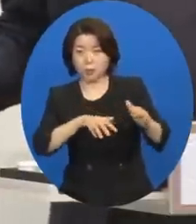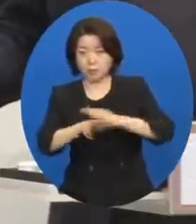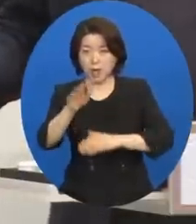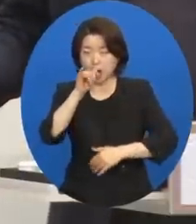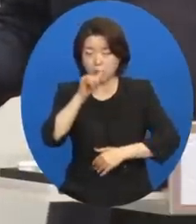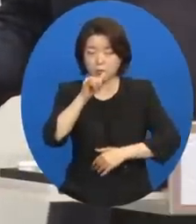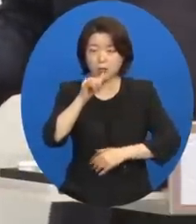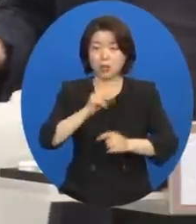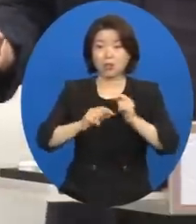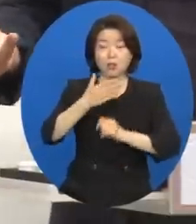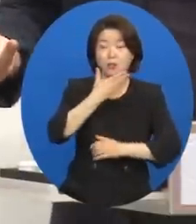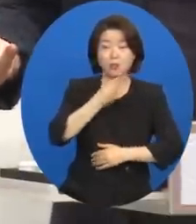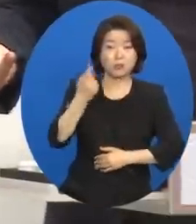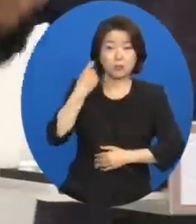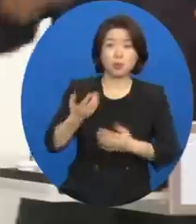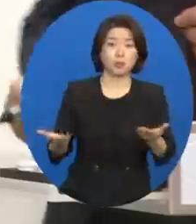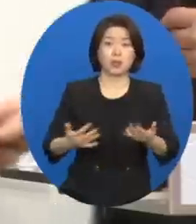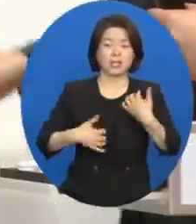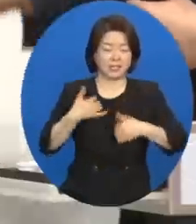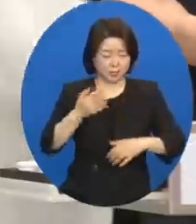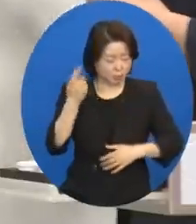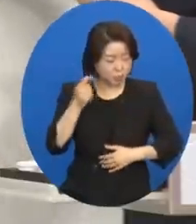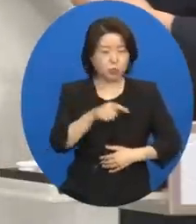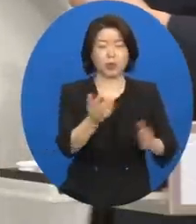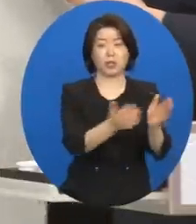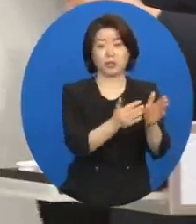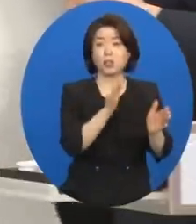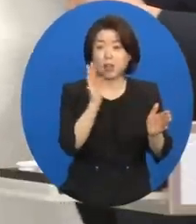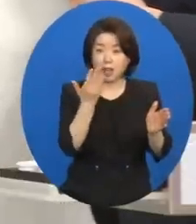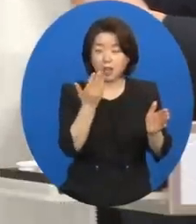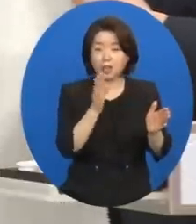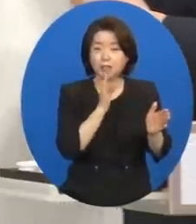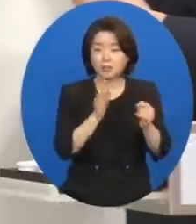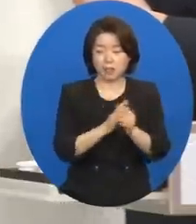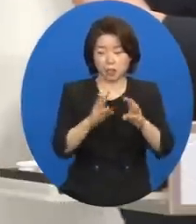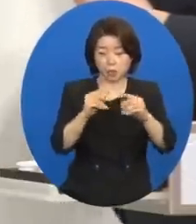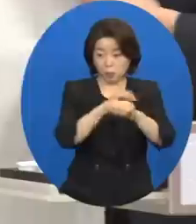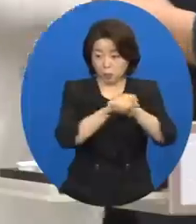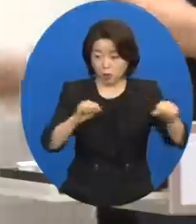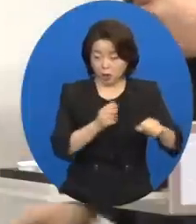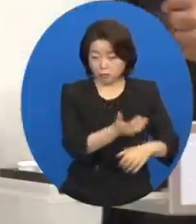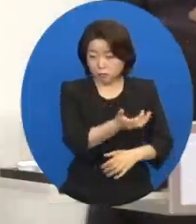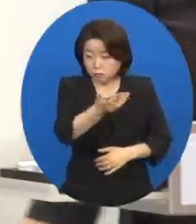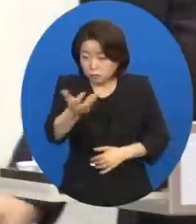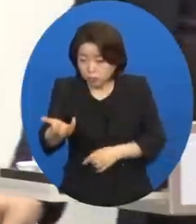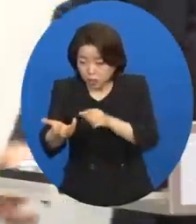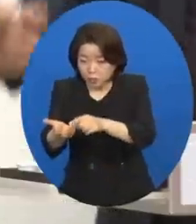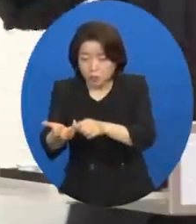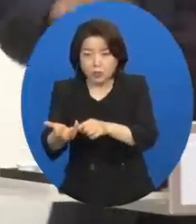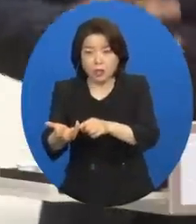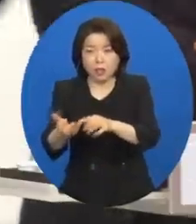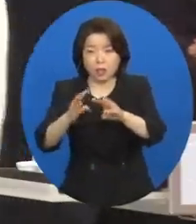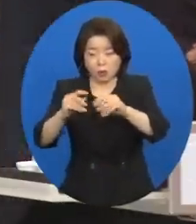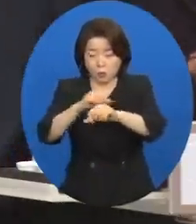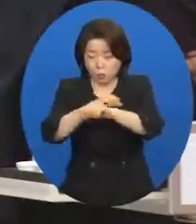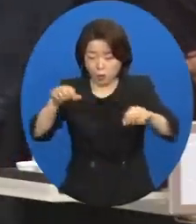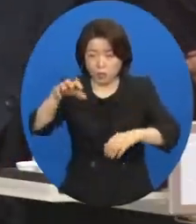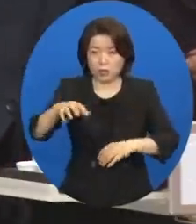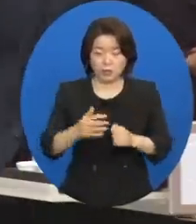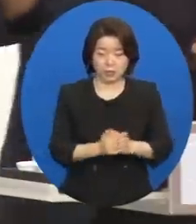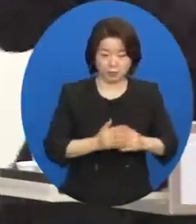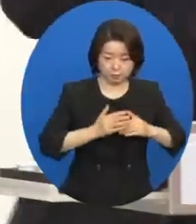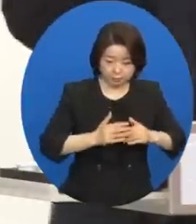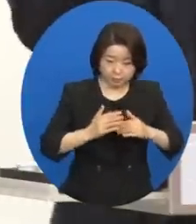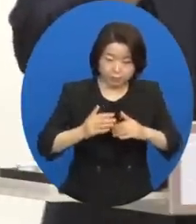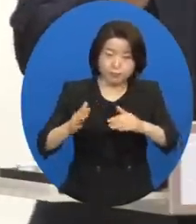큰 복음은 없다고 그랬어요. 기쁜 소식은. 그런데 그랬는데 광야로 나와보니까 광야에서도 과정이긴